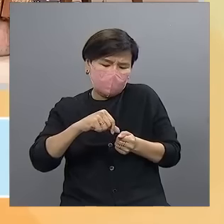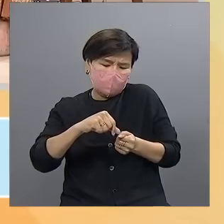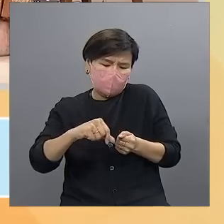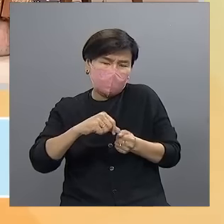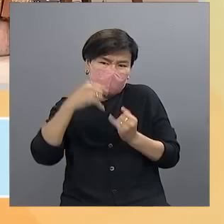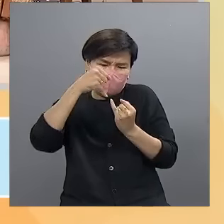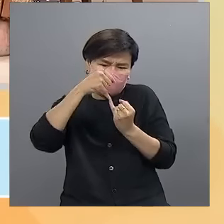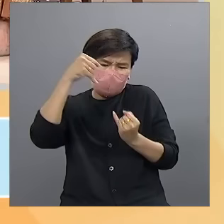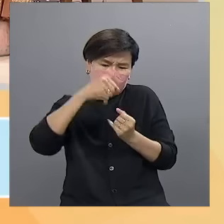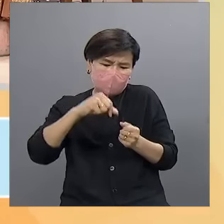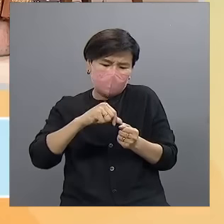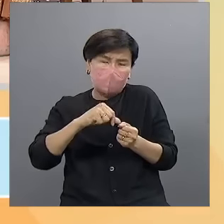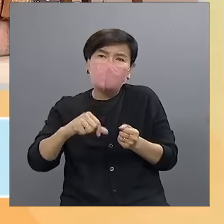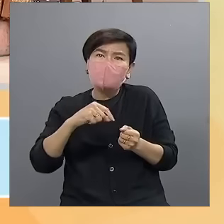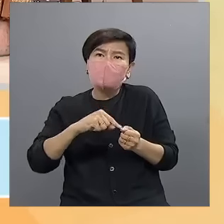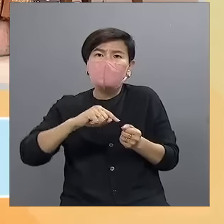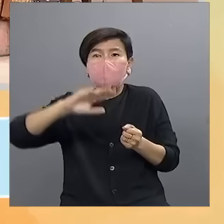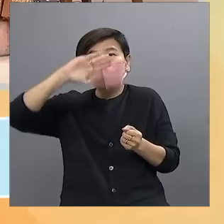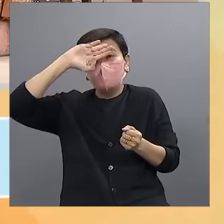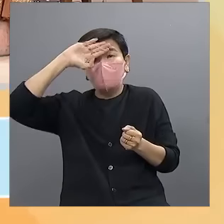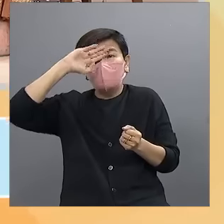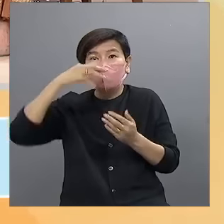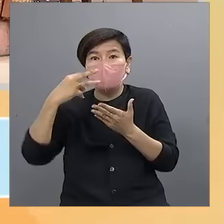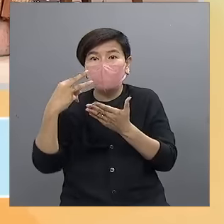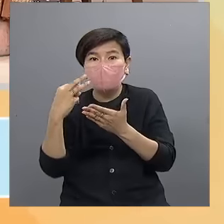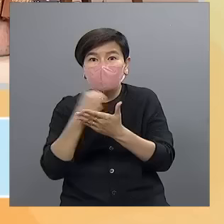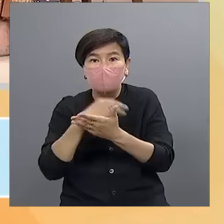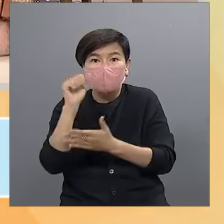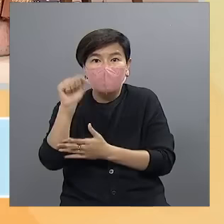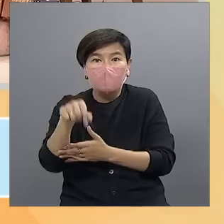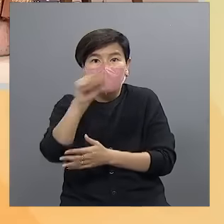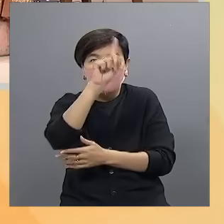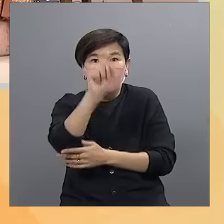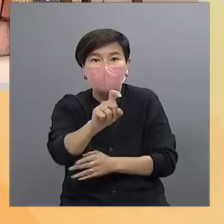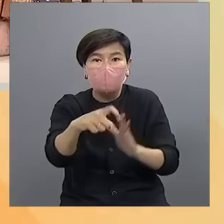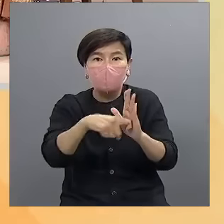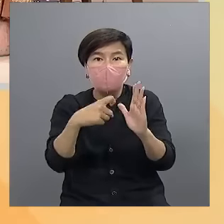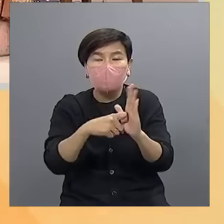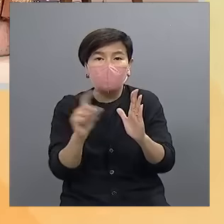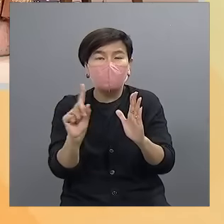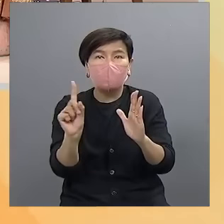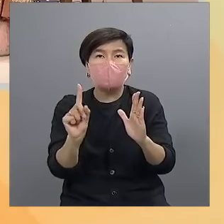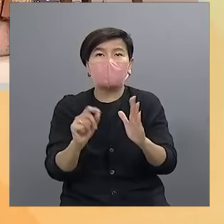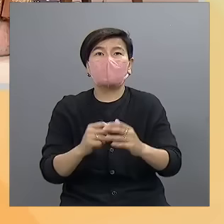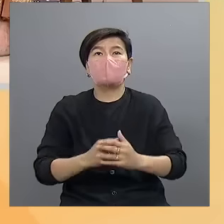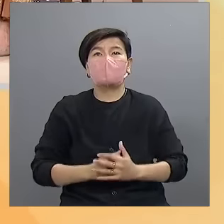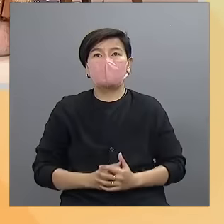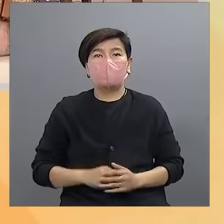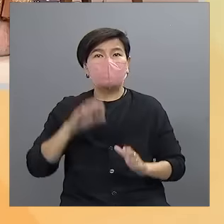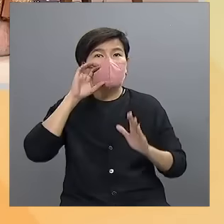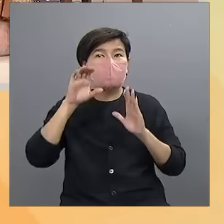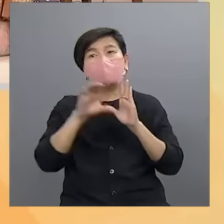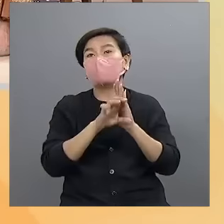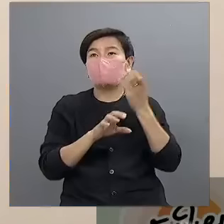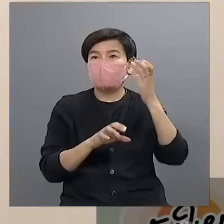math มีโรกทางการแพทย์กาม pipเกิดขึ้นจัสาเหตุอะไร ?ับ ถาเกิดรูปที่การังเป็ ที่